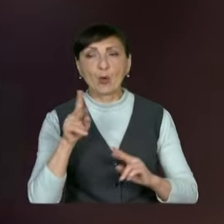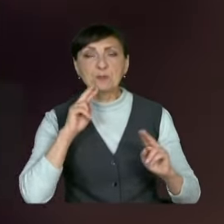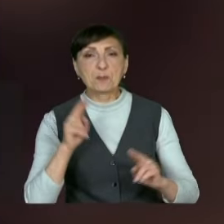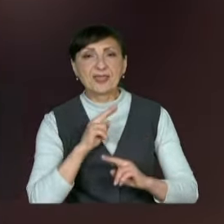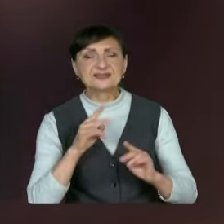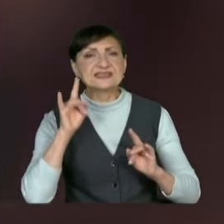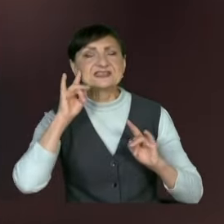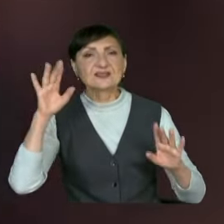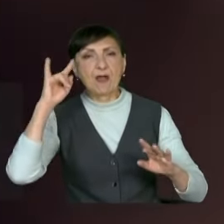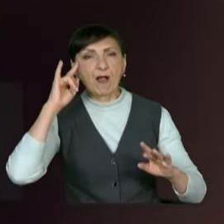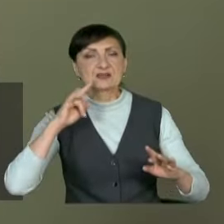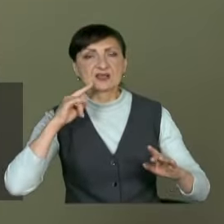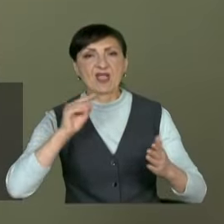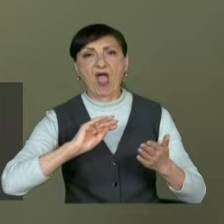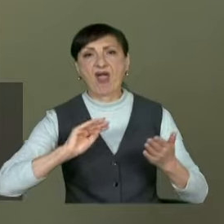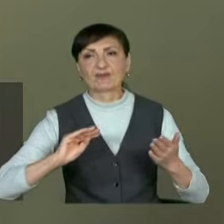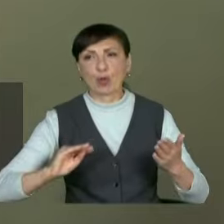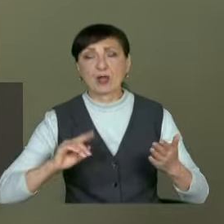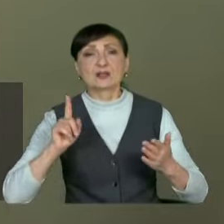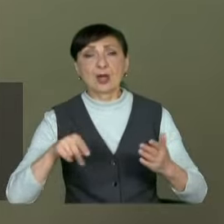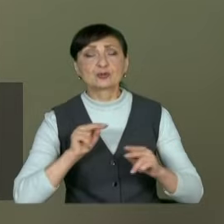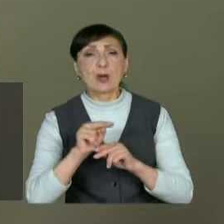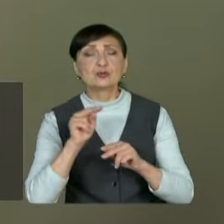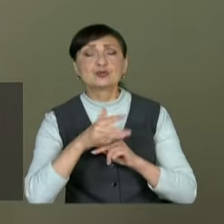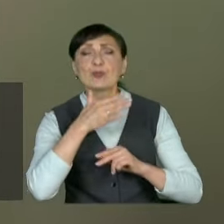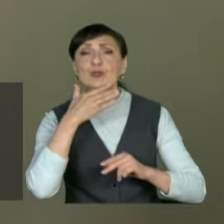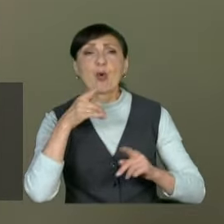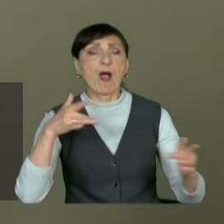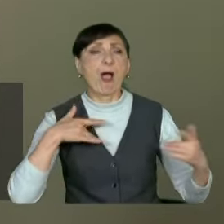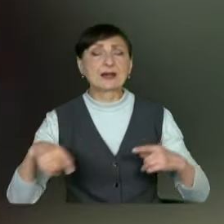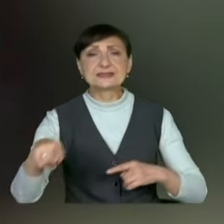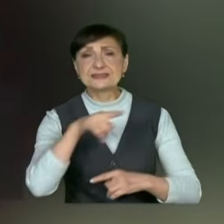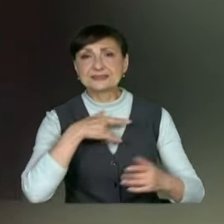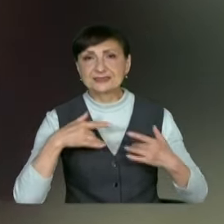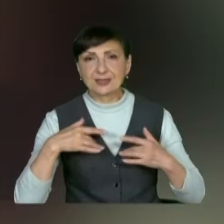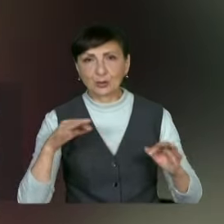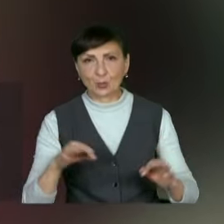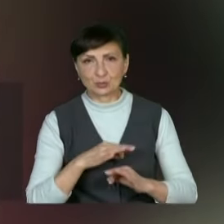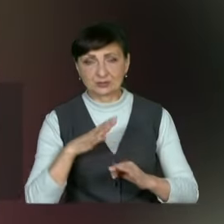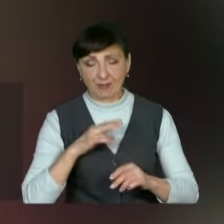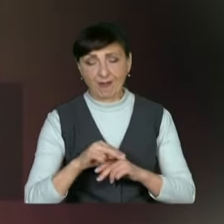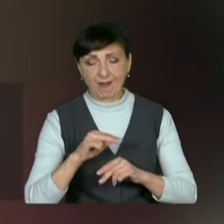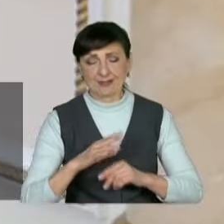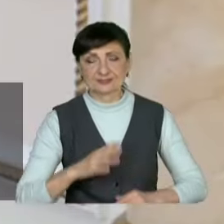песни известных казахстанских авторов. Также он обучил многих отечественных артистов эстрады музыке.